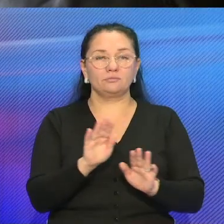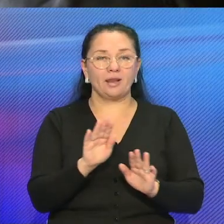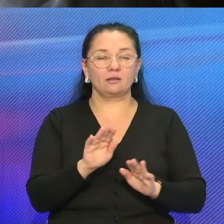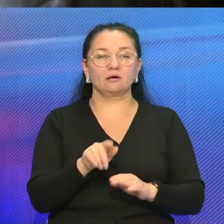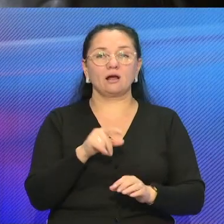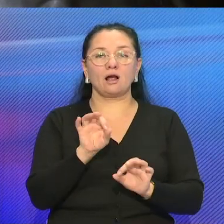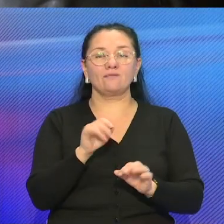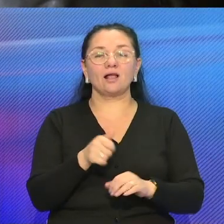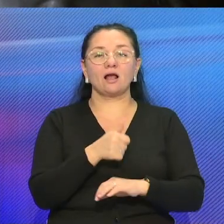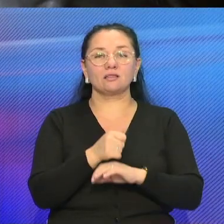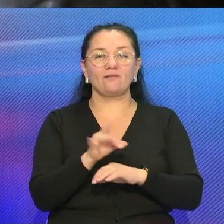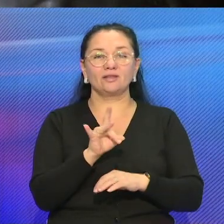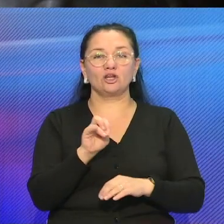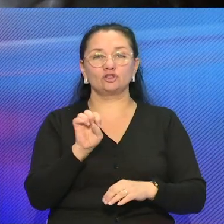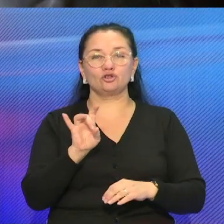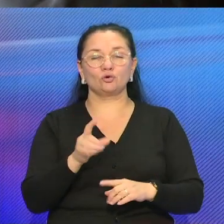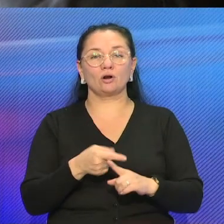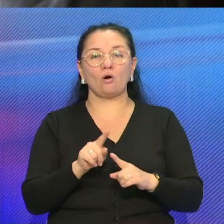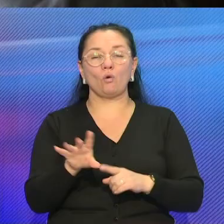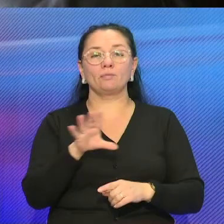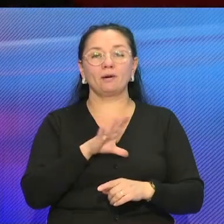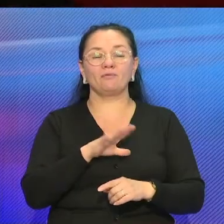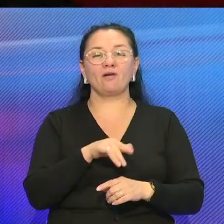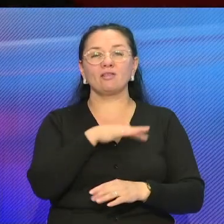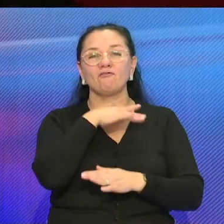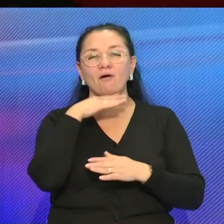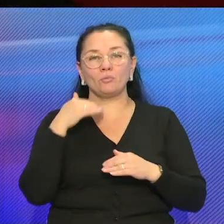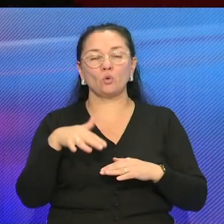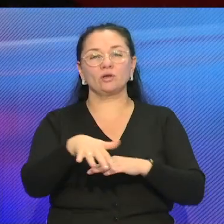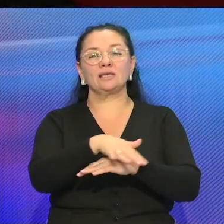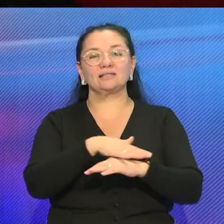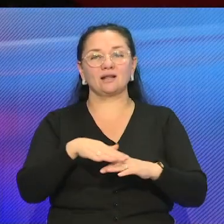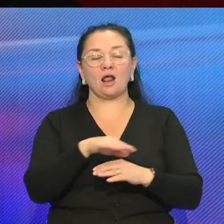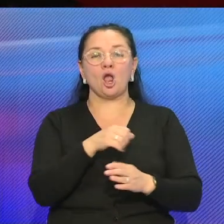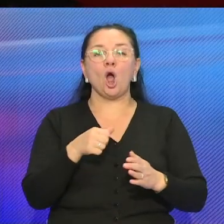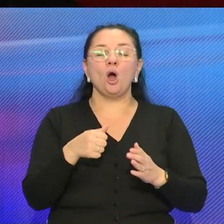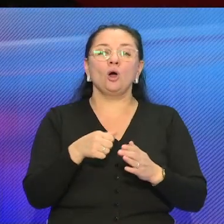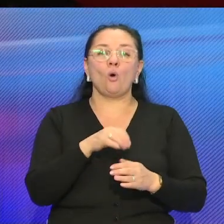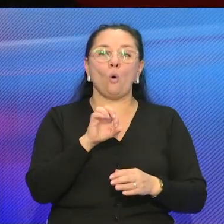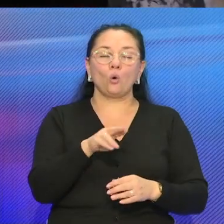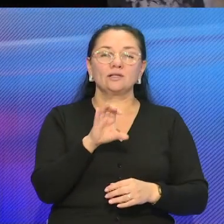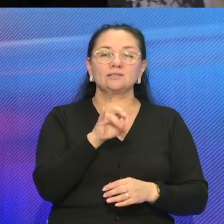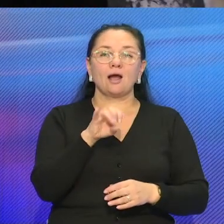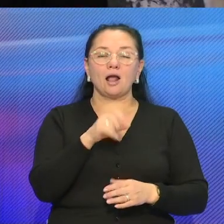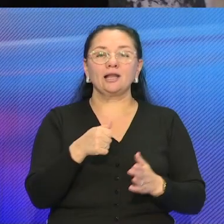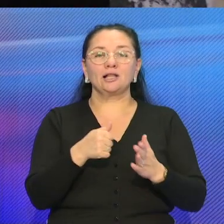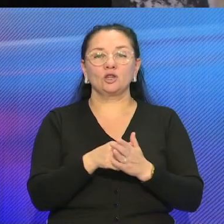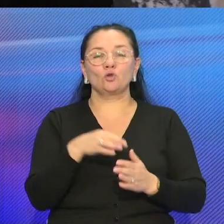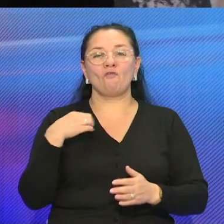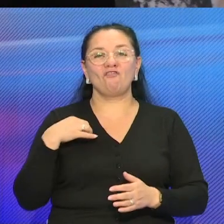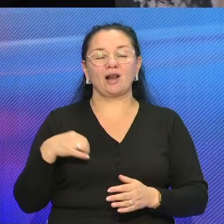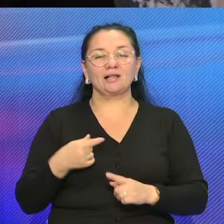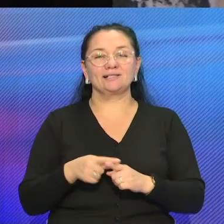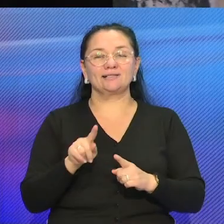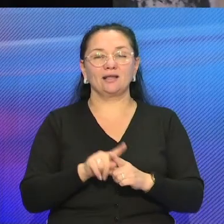З гродзенскай трупай за гады ён пабываў у дзясятках краін ад Сахаліна да французскага ўзбярэжжа Атлантыкі. Па вяртанні